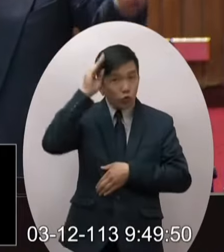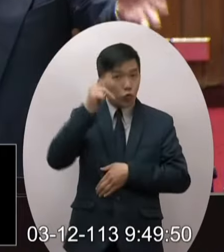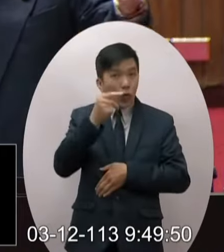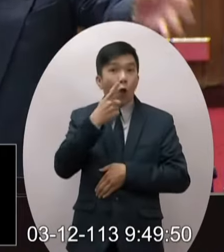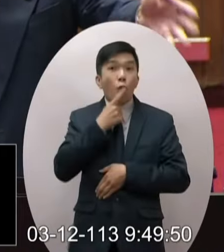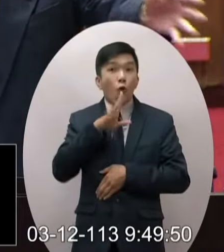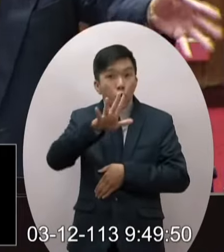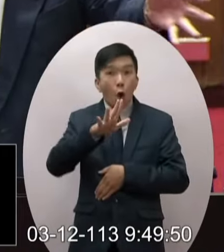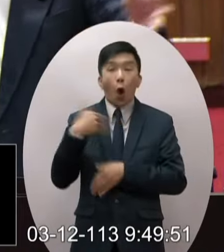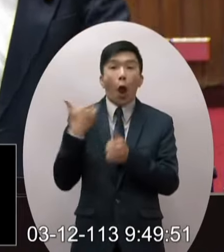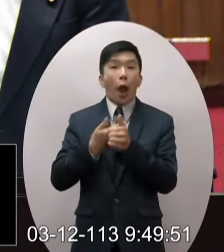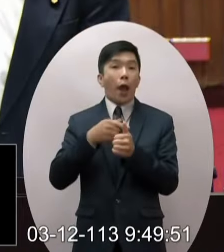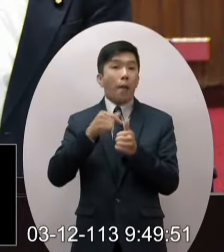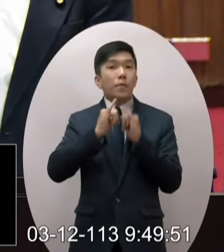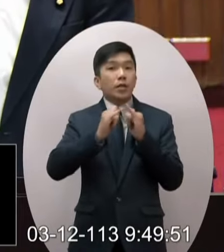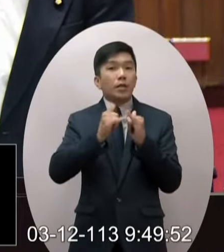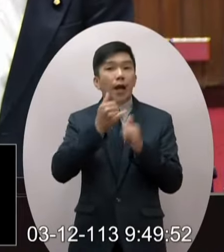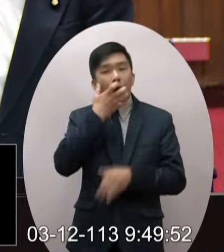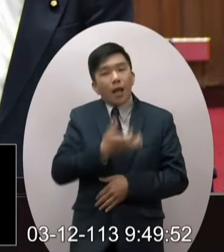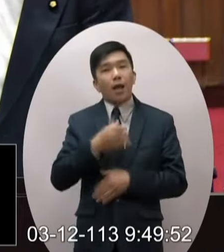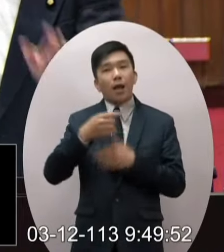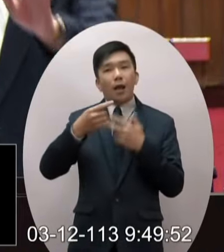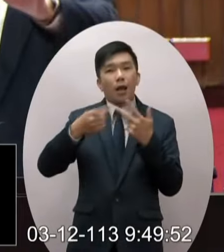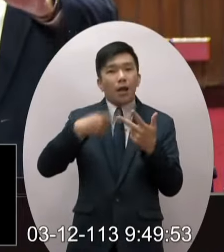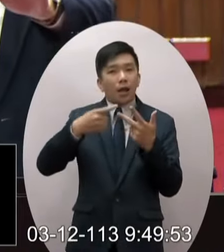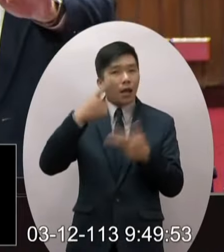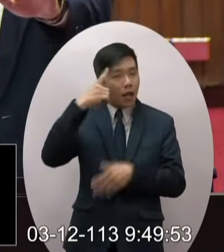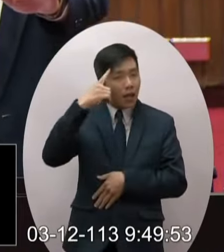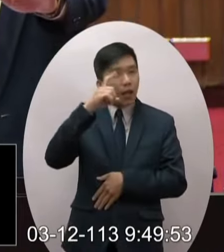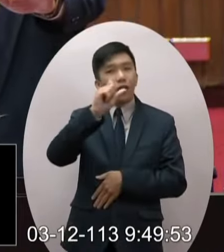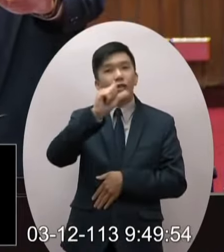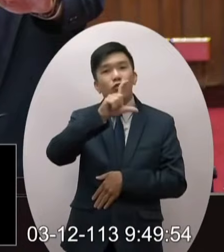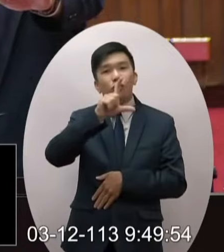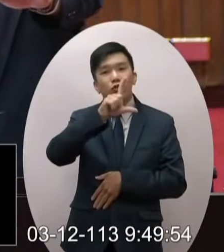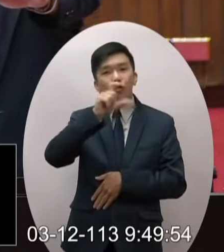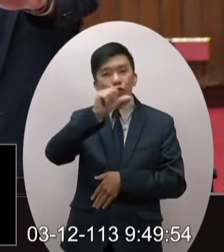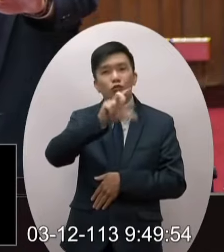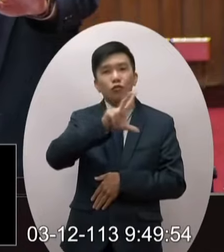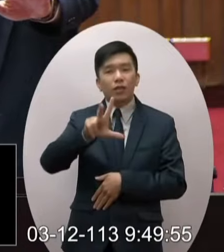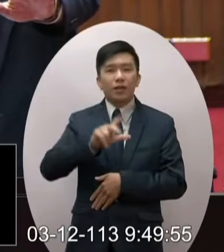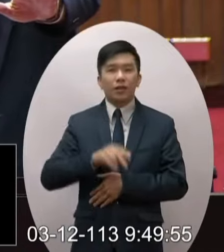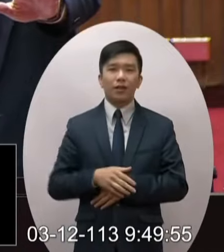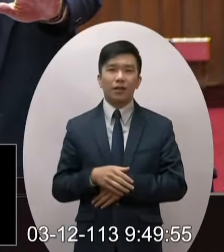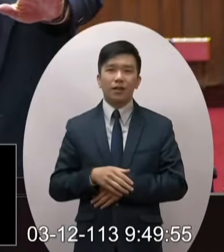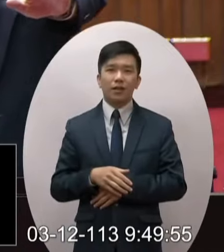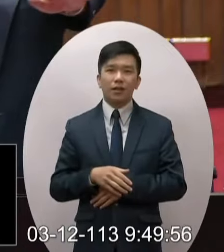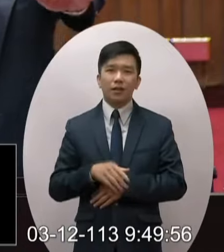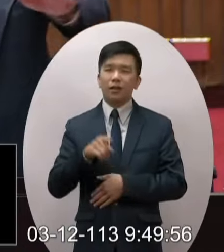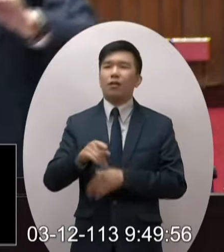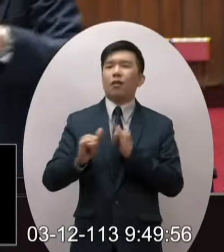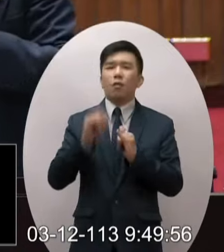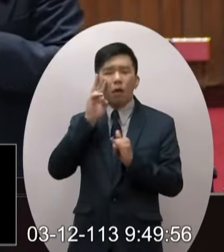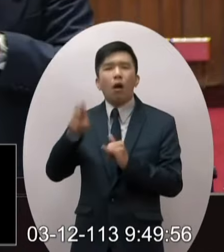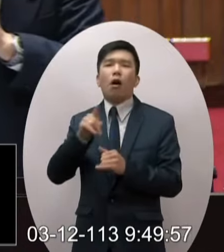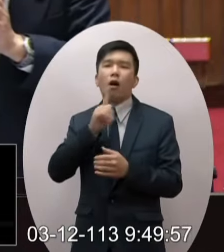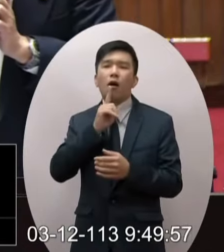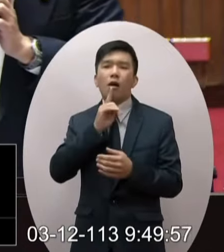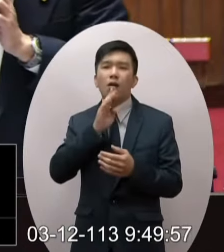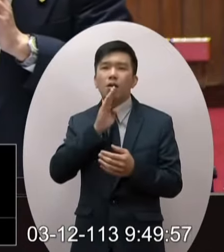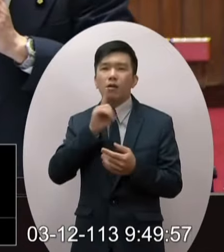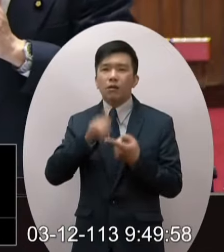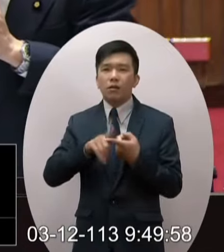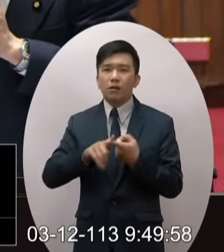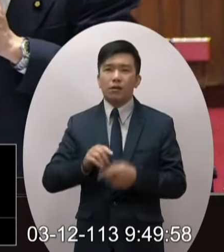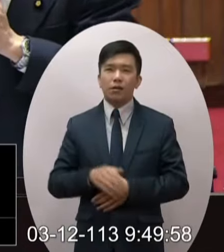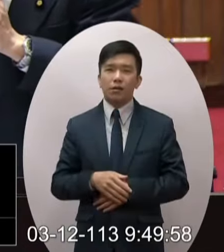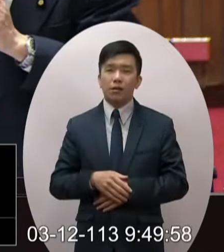咱就加吃15天的苏丹红。 无，这两件代志我就讲。 你这社会就是安尼啊， 你 因为啊，当机